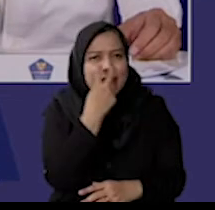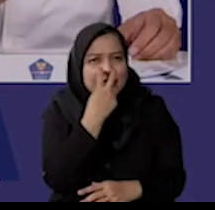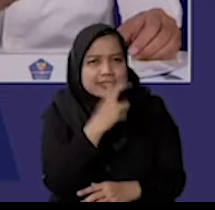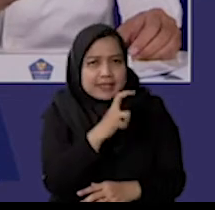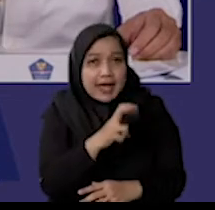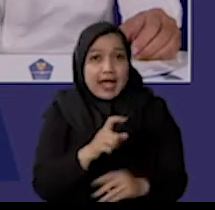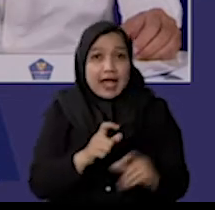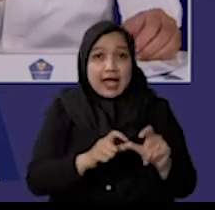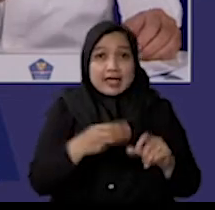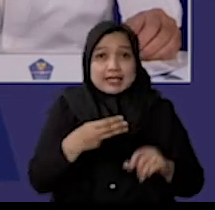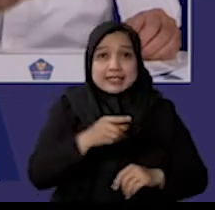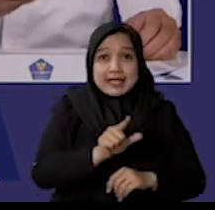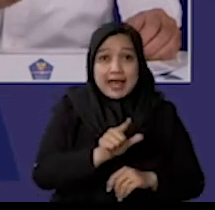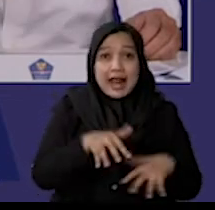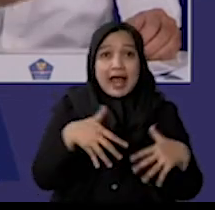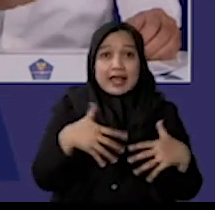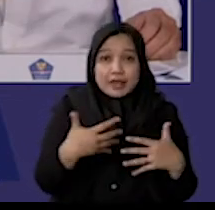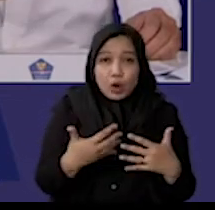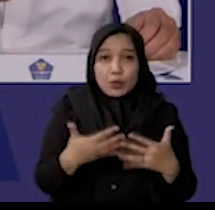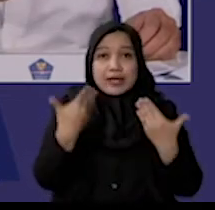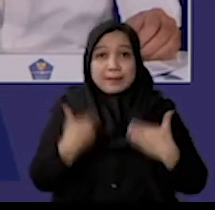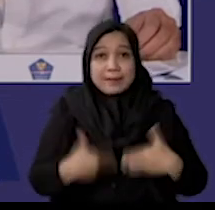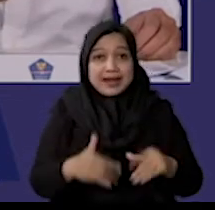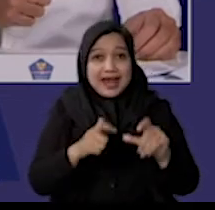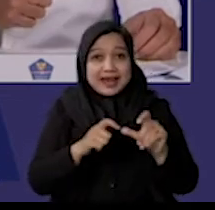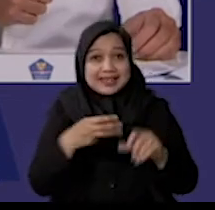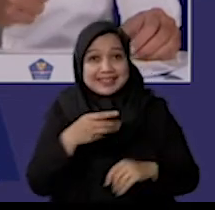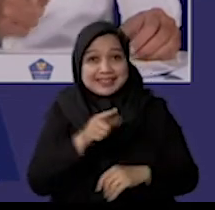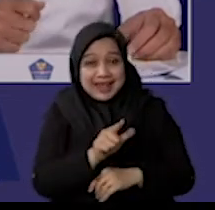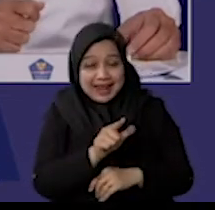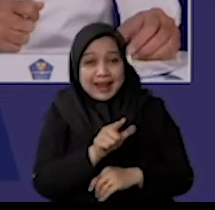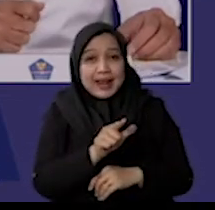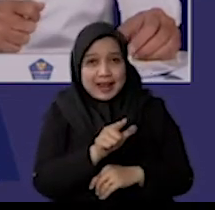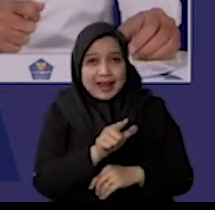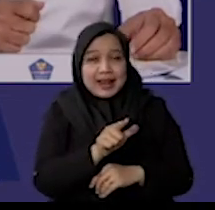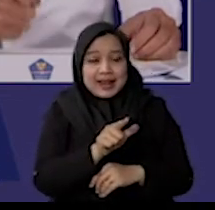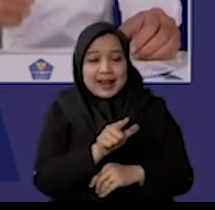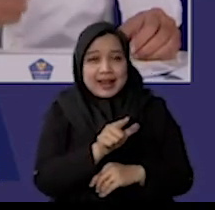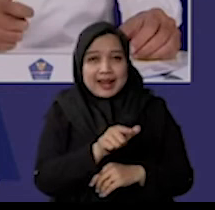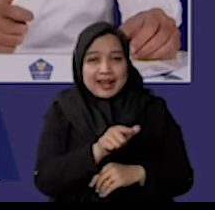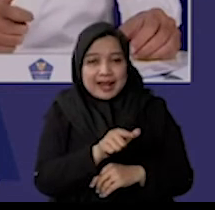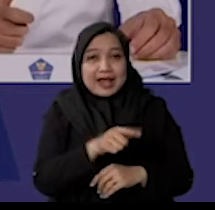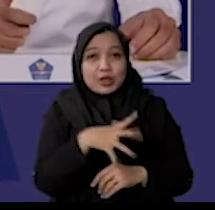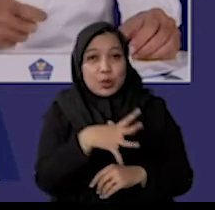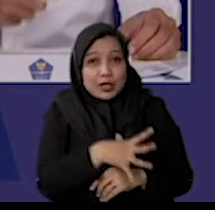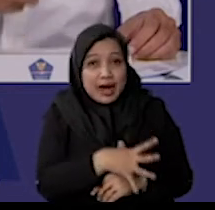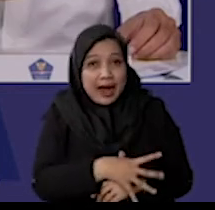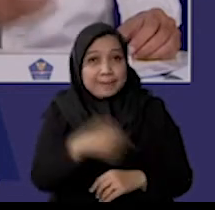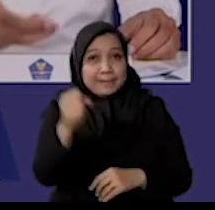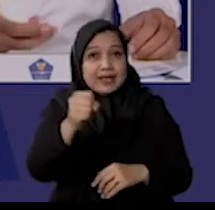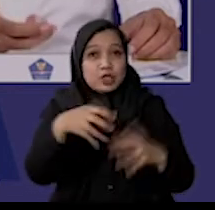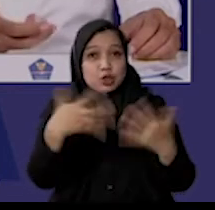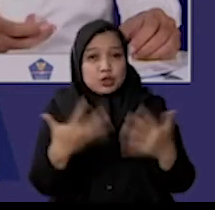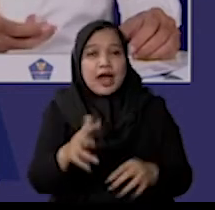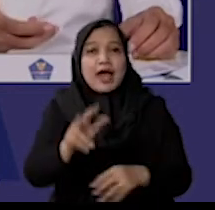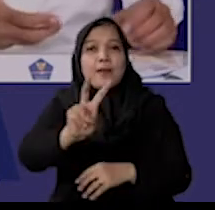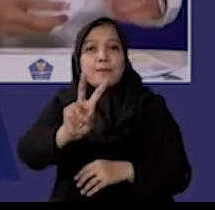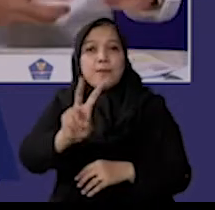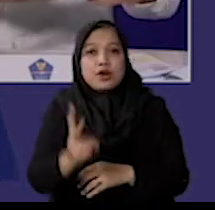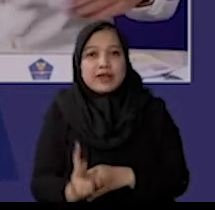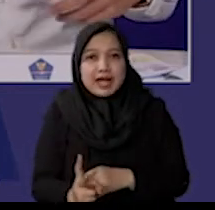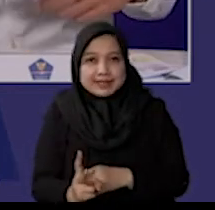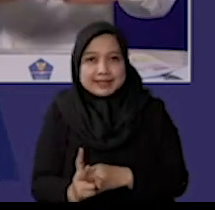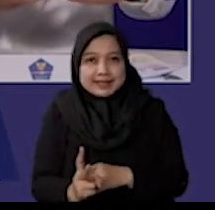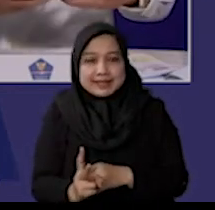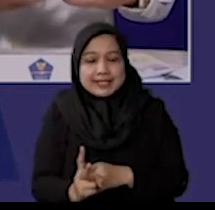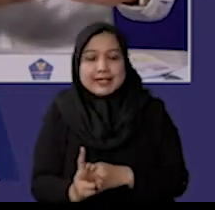bahwa sel-sel atau badan sel yang dimatikan dari virus ini diambil dan dimodifikasi mungkin